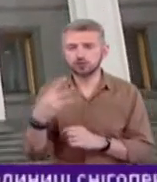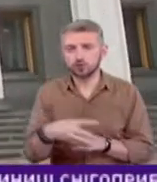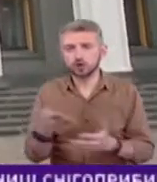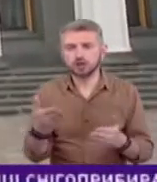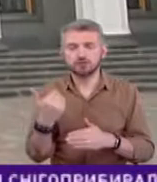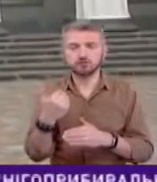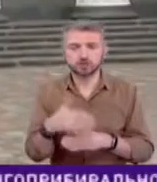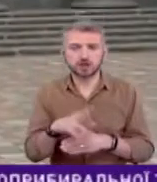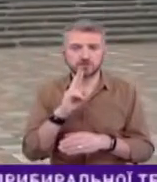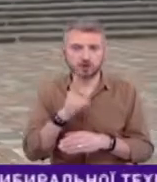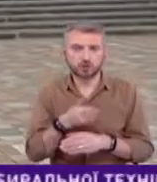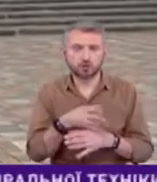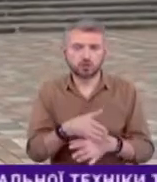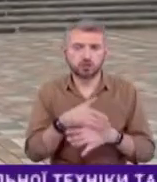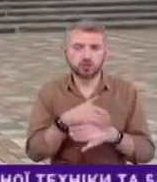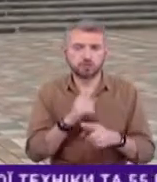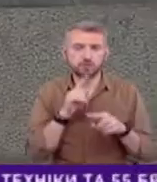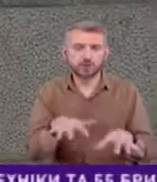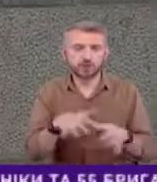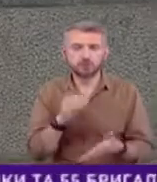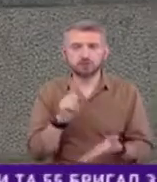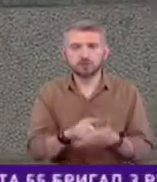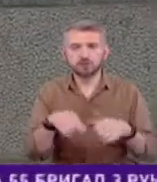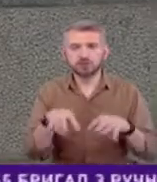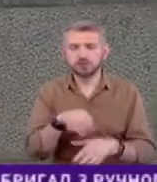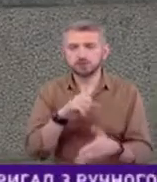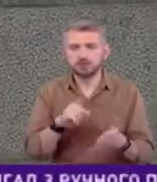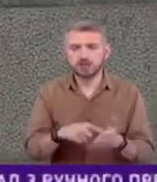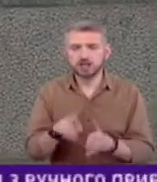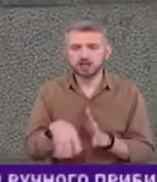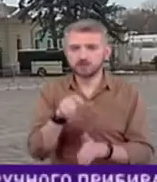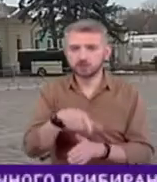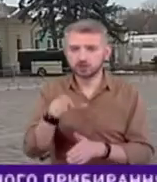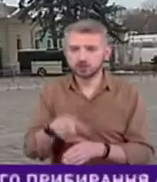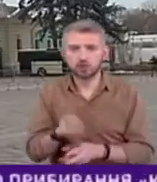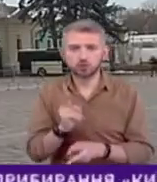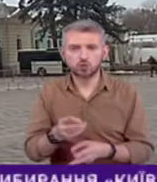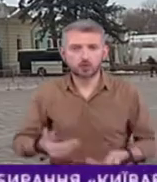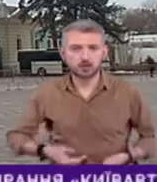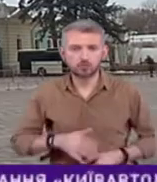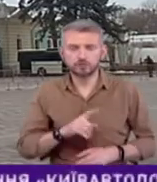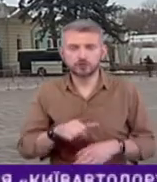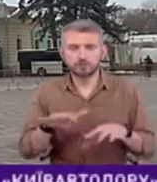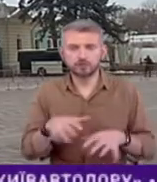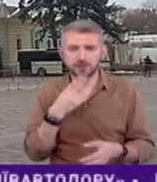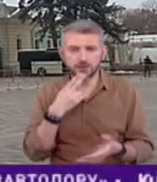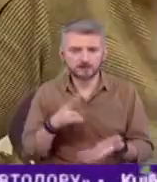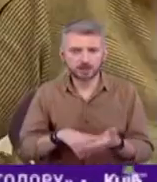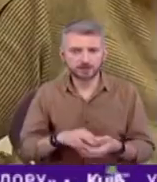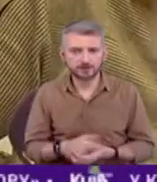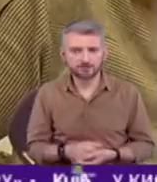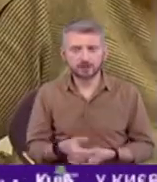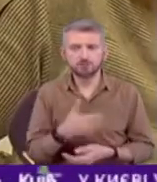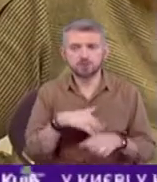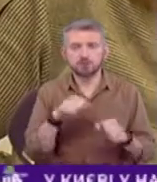який вже два роки припадає пилом у парламенті, має врегулювати і питання з виборцями, які не проживають за місцем реєстрації. Ми